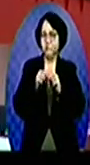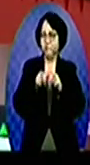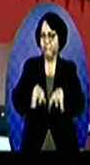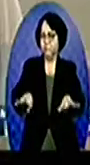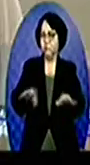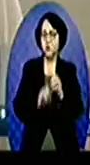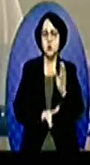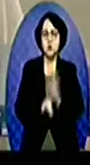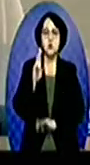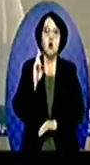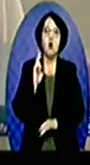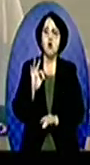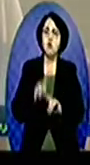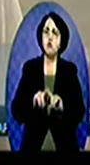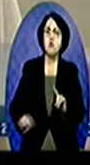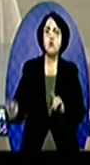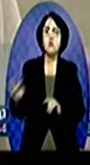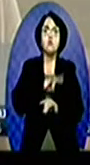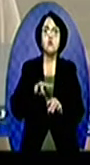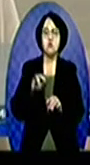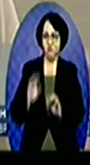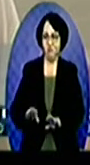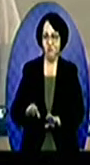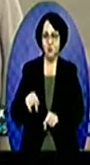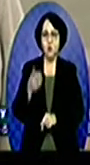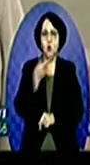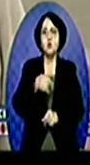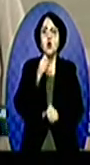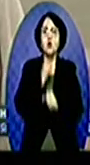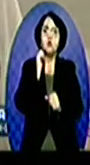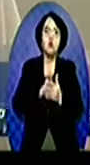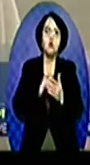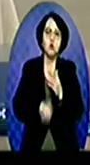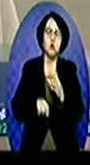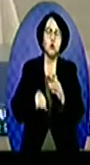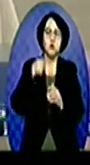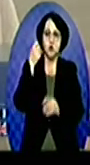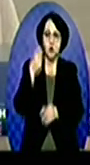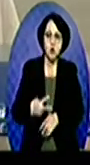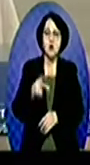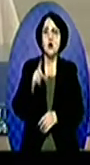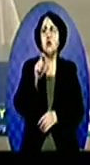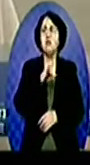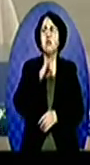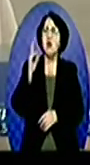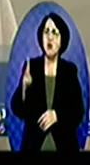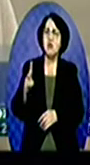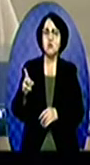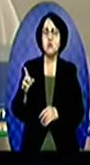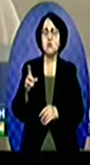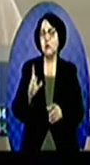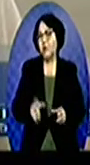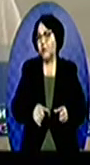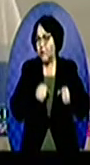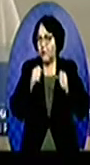бол орон нутагт 200-аад хүн ажлын байртай болж байна. Хоёрдугаарт бол ирээндэр шилжүүлэн ачиддаг уддаг байсан бол